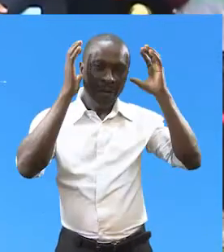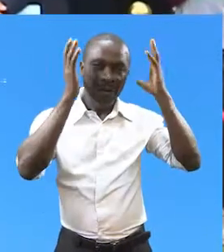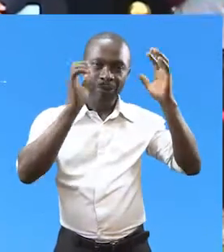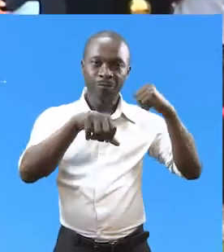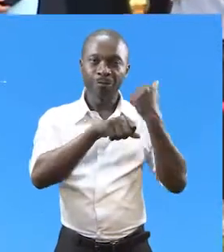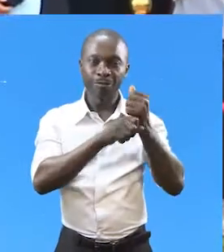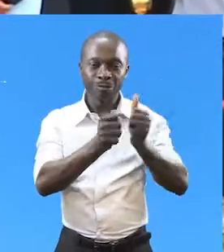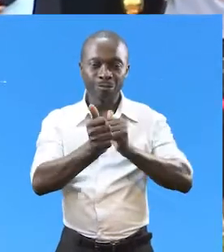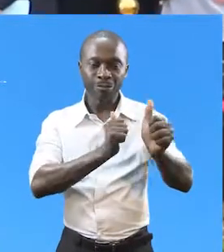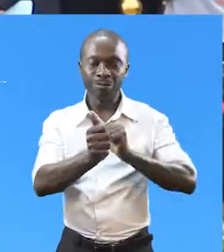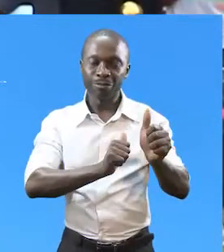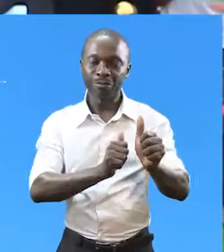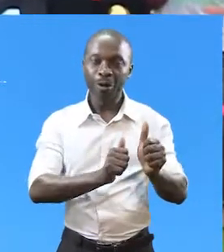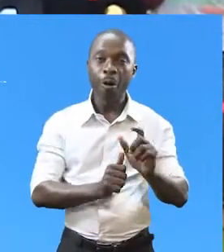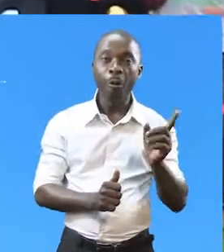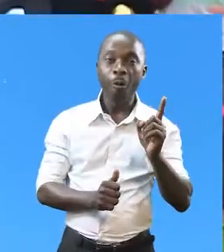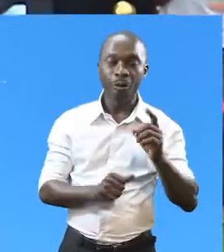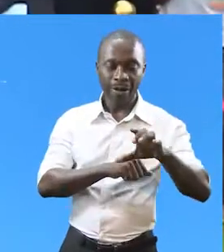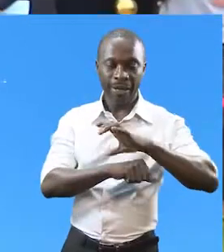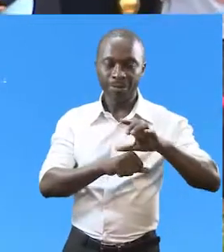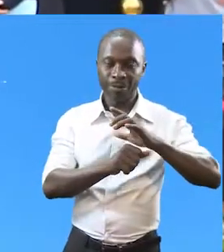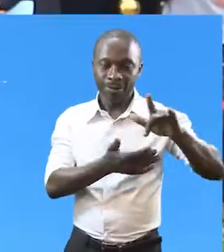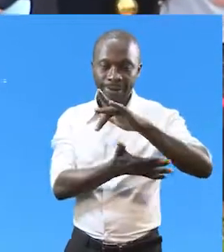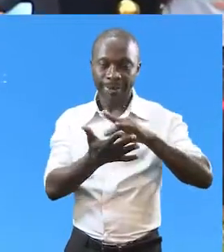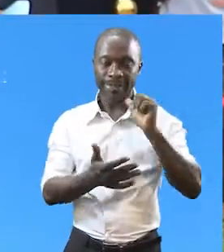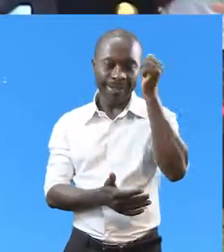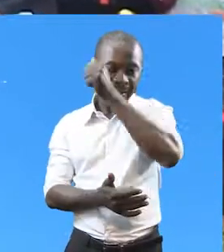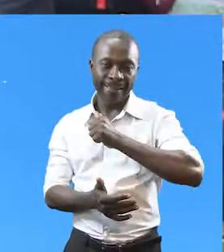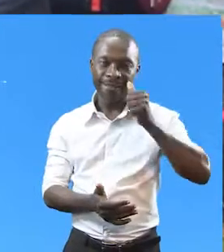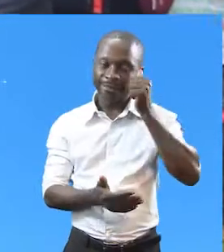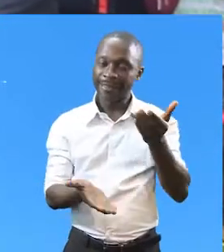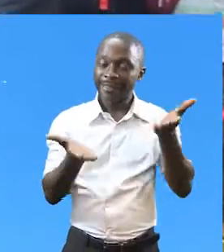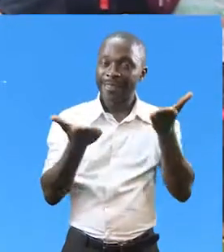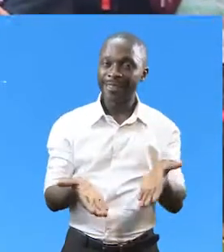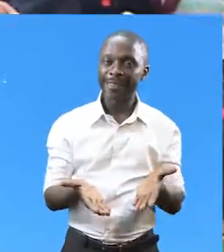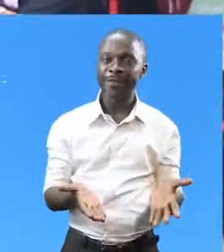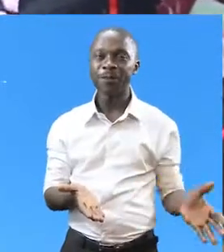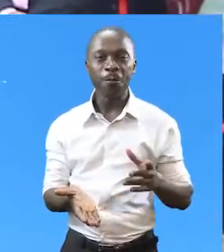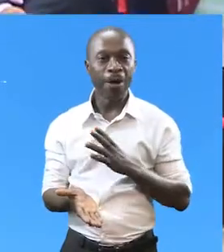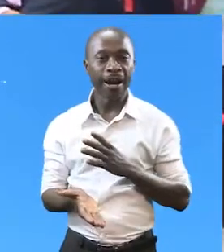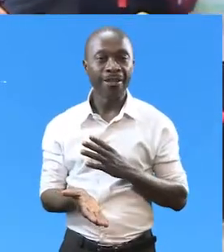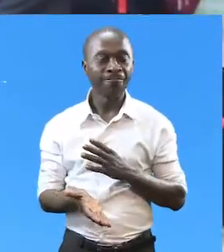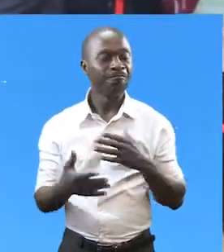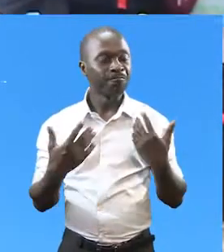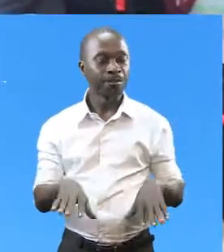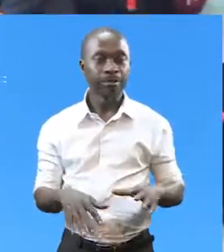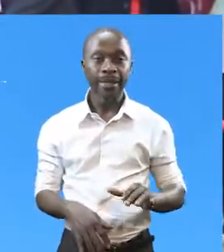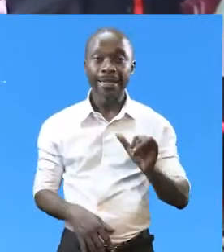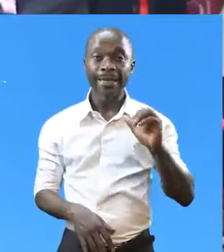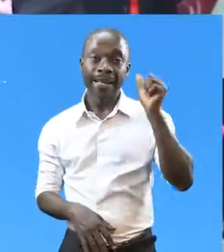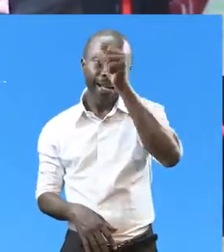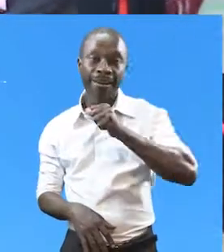l'Afrique. Oui, au cœur de l'Afrique, c'est-à-dire au Cameroun, cette Afrique en